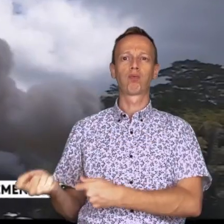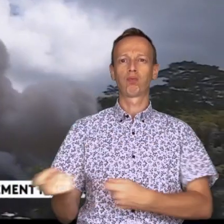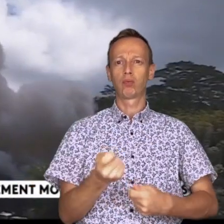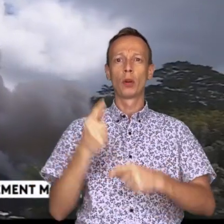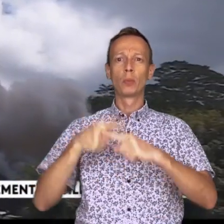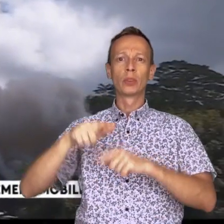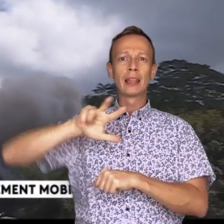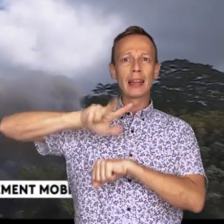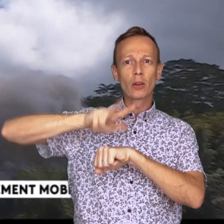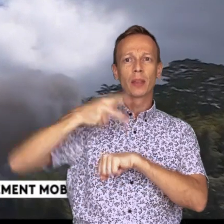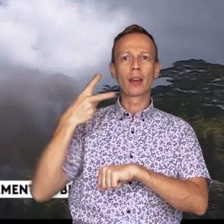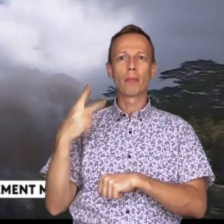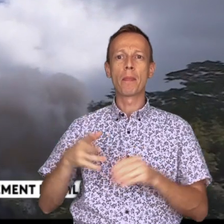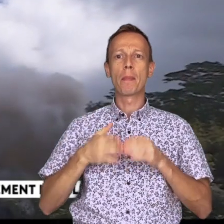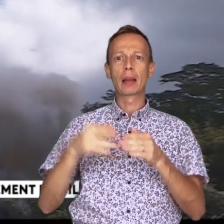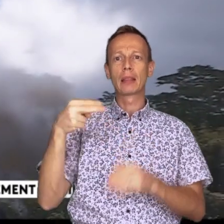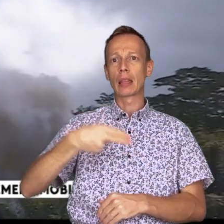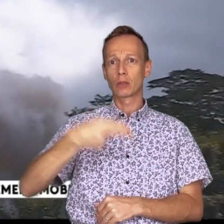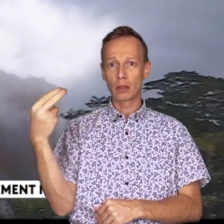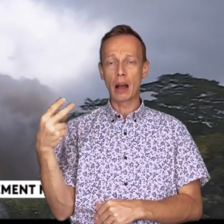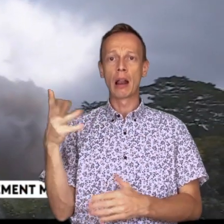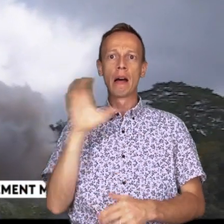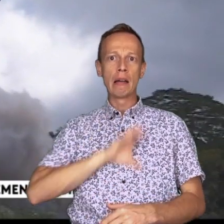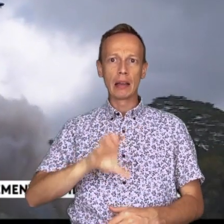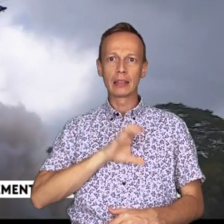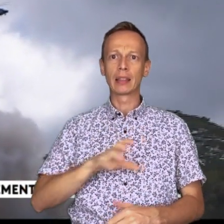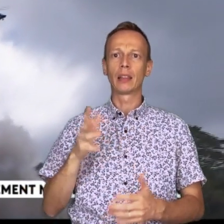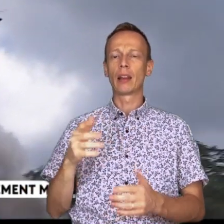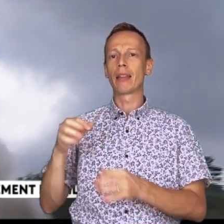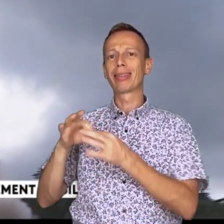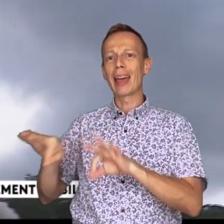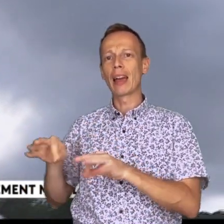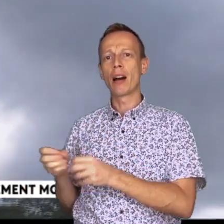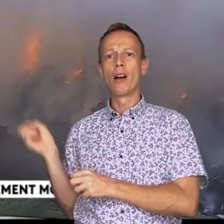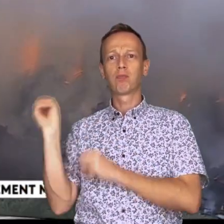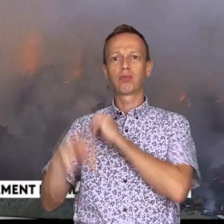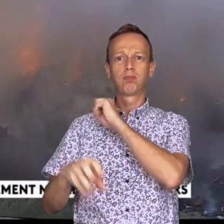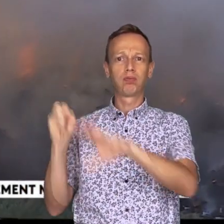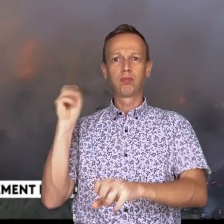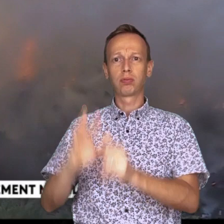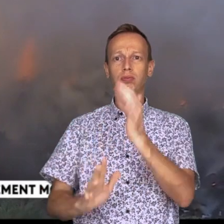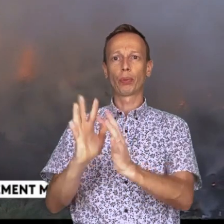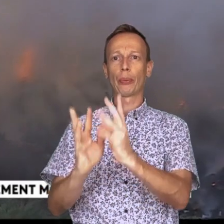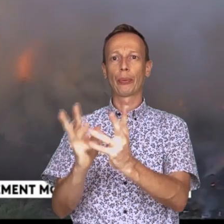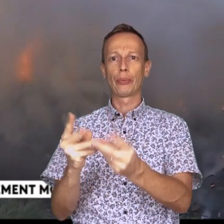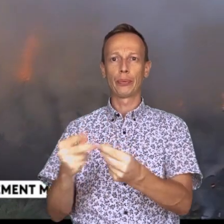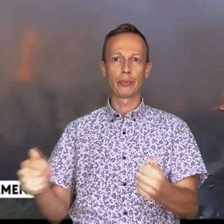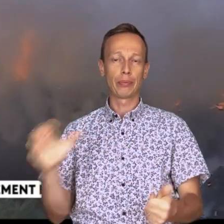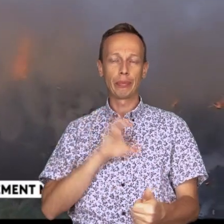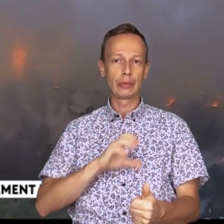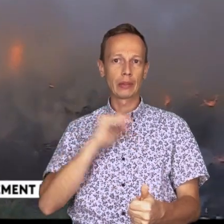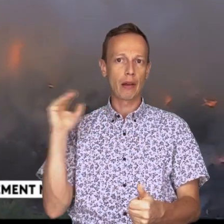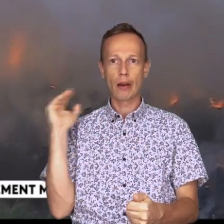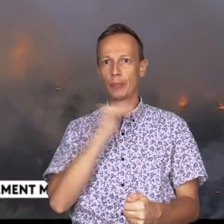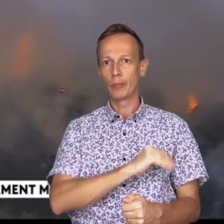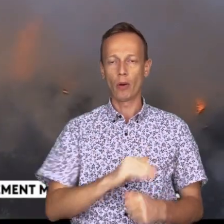également l'hélicoptère de la Marine nationale. Et très important, ils essayent également d'ensevelir l'incendie avec de la terre pour pouvoir